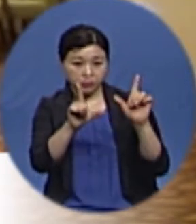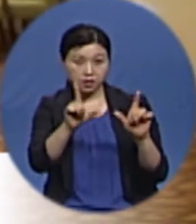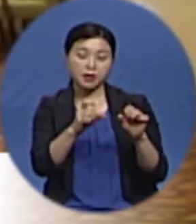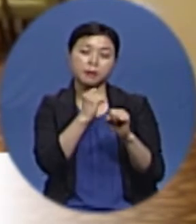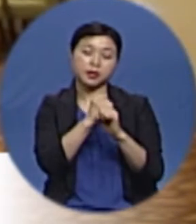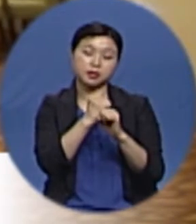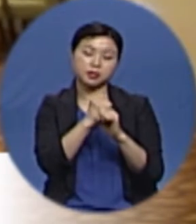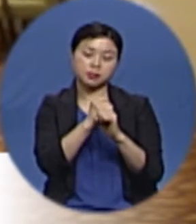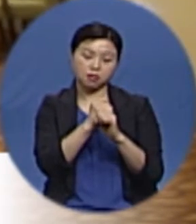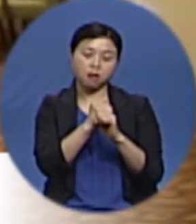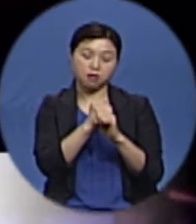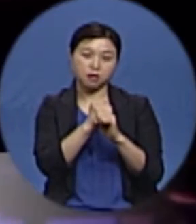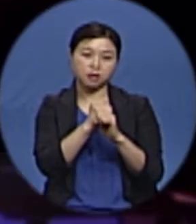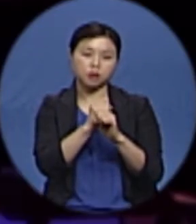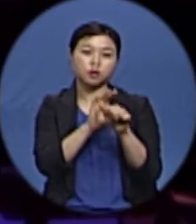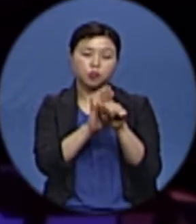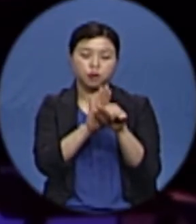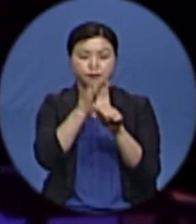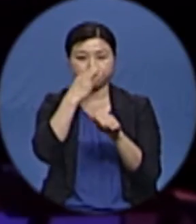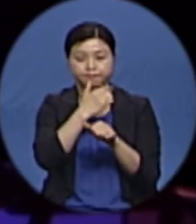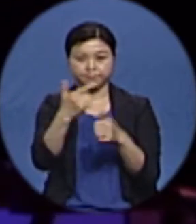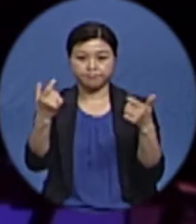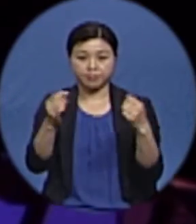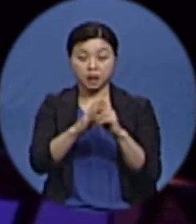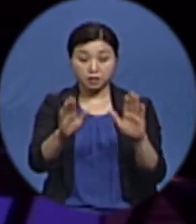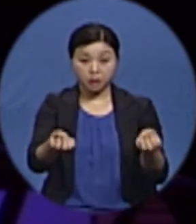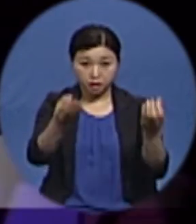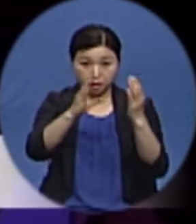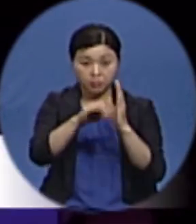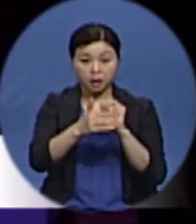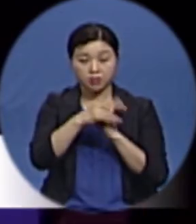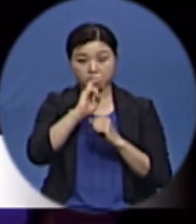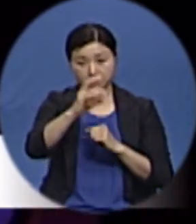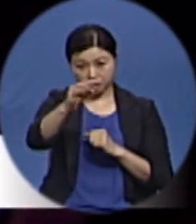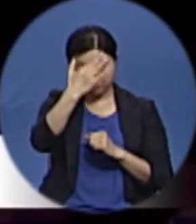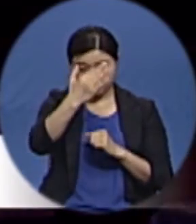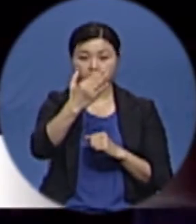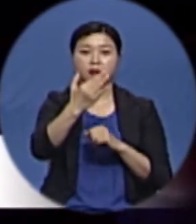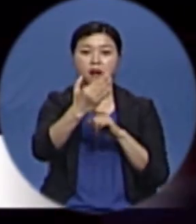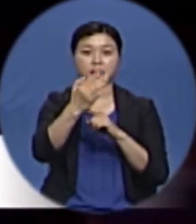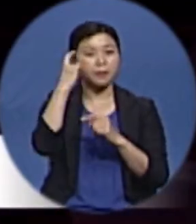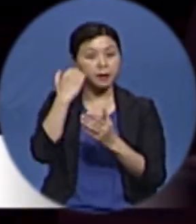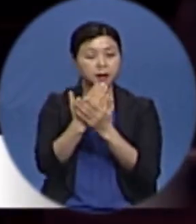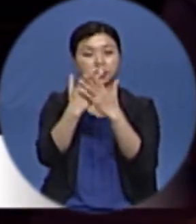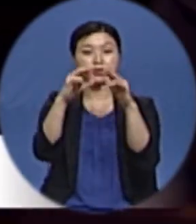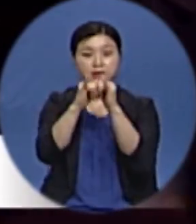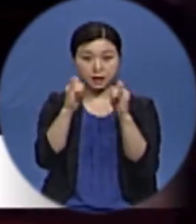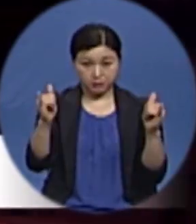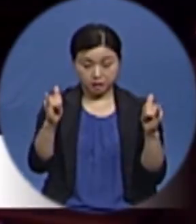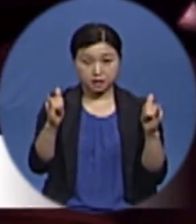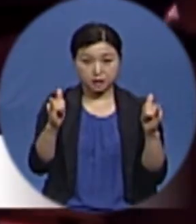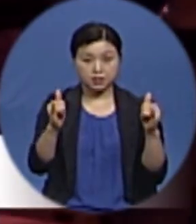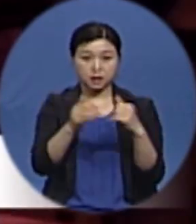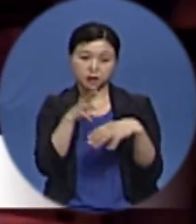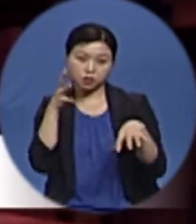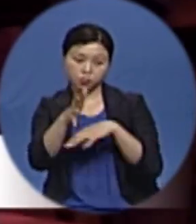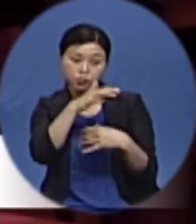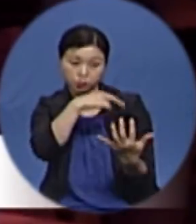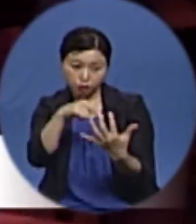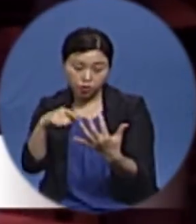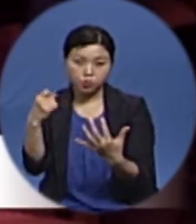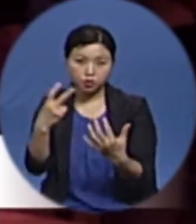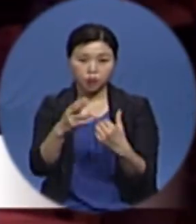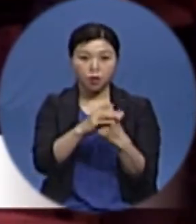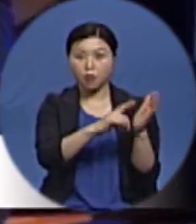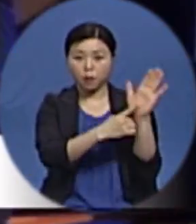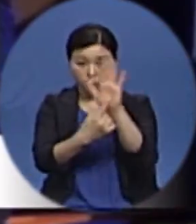수 있는데 일조를 하도록. 이번 페스티벌에는 음악적 재능이 뛰어난 발달장애 아티스트들에게 전문 레슨과 공연